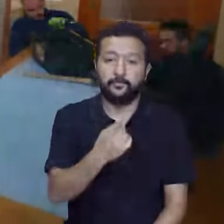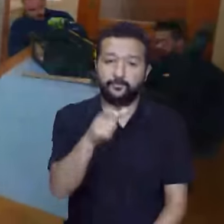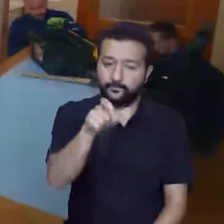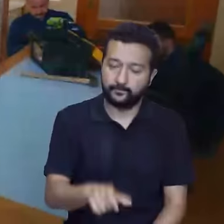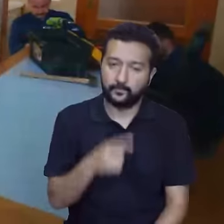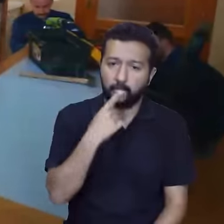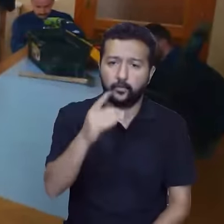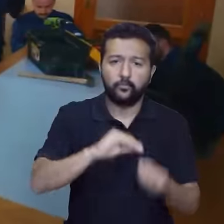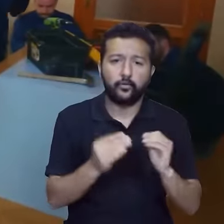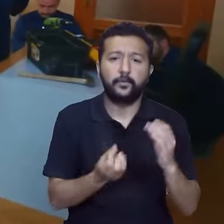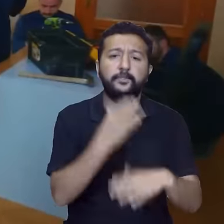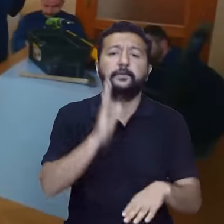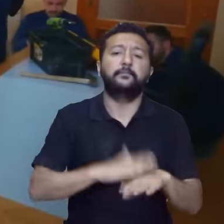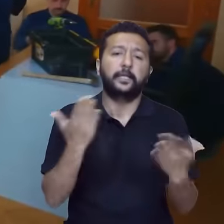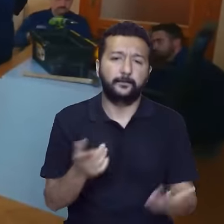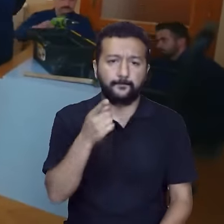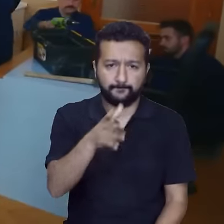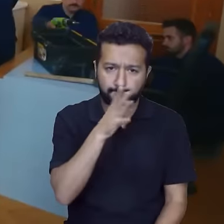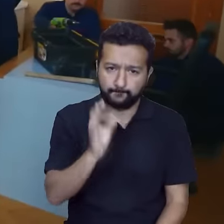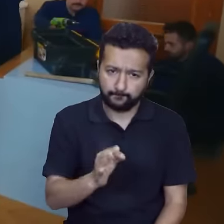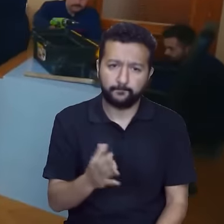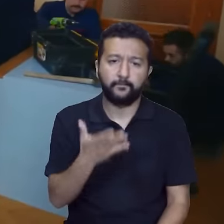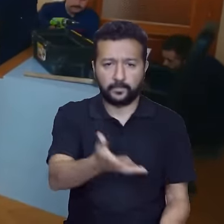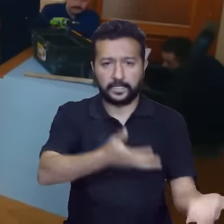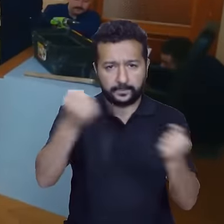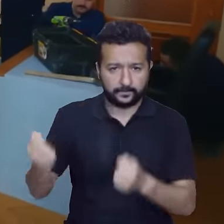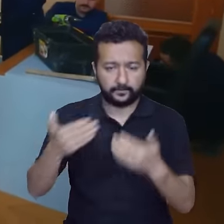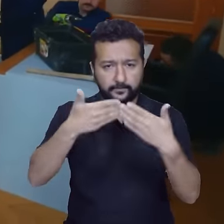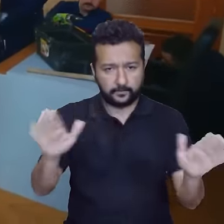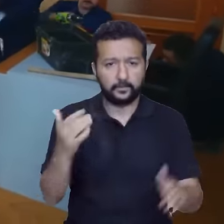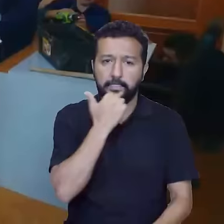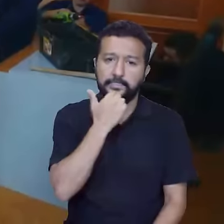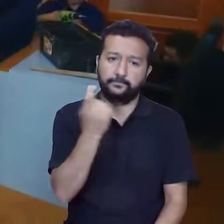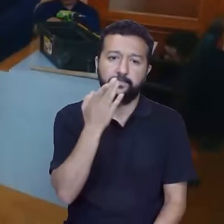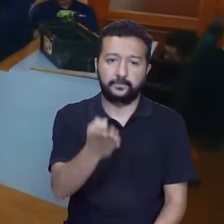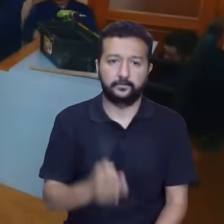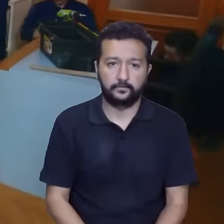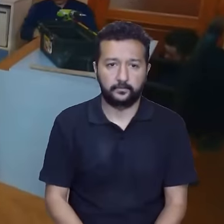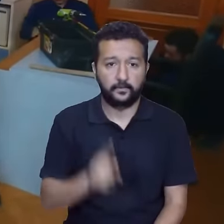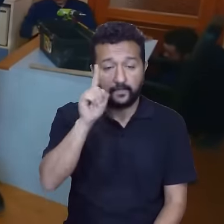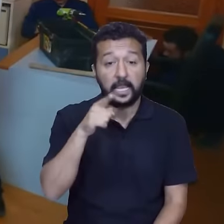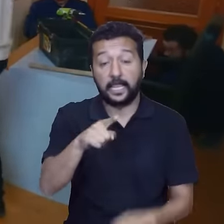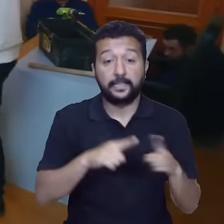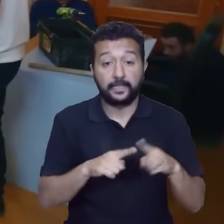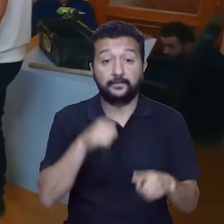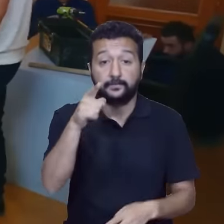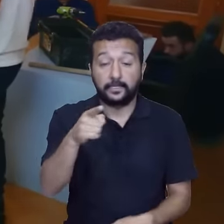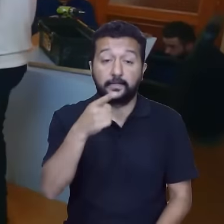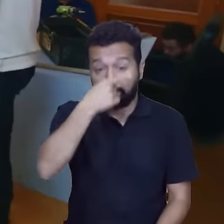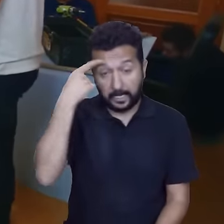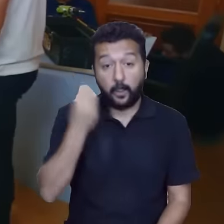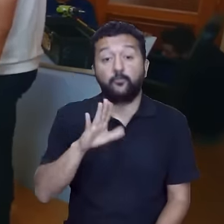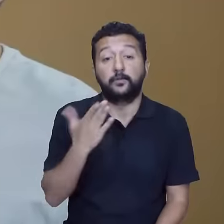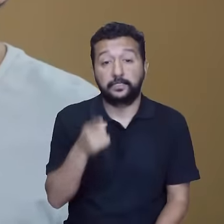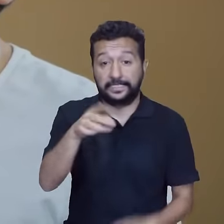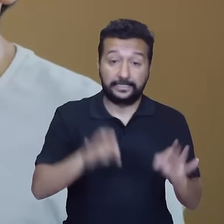Tırcığım, sorun çıkarmayalım. Biliyorsun kalkacak zaten bu paravan. Geçici bir şey. Ay vallahi Tarık'cığım, senin sağın solun pek